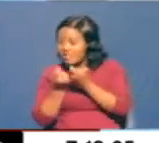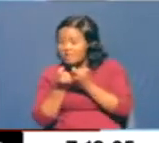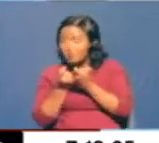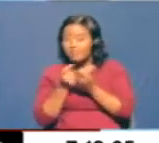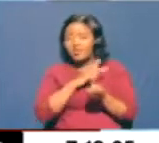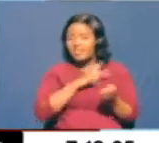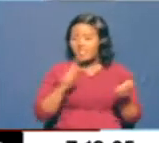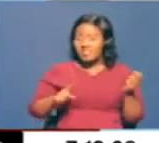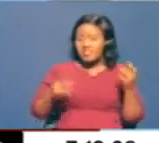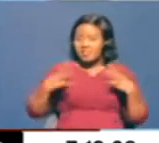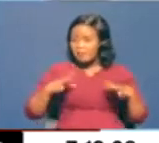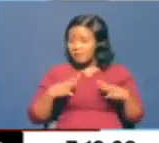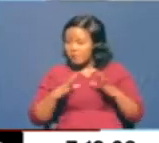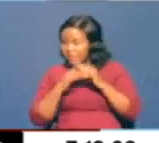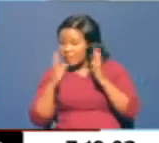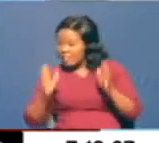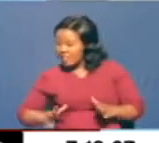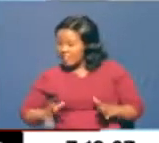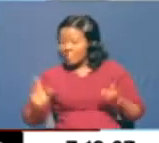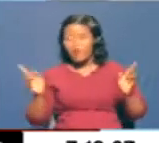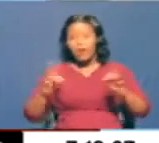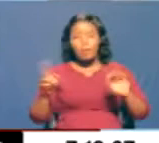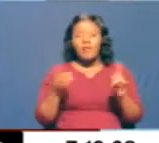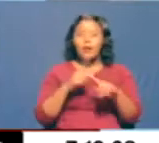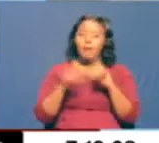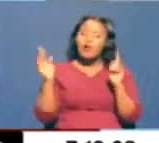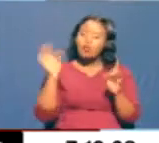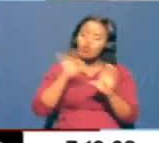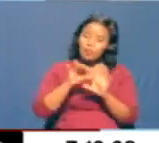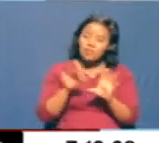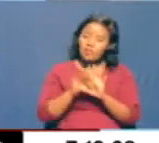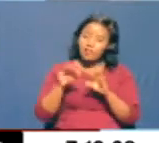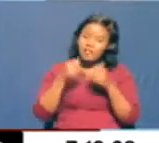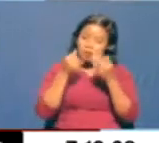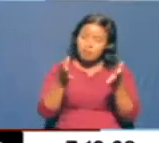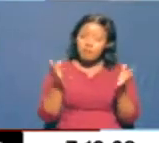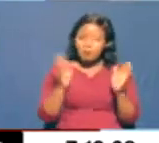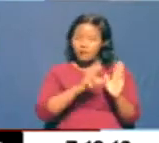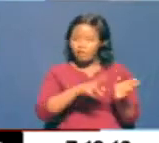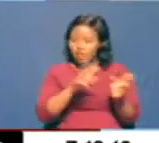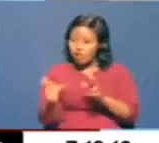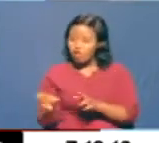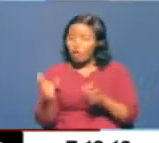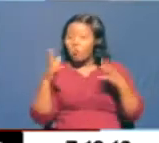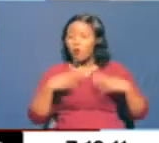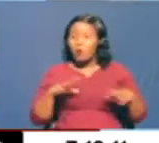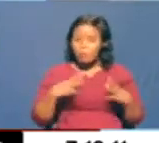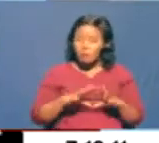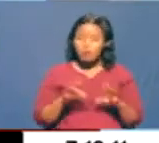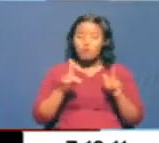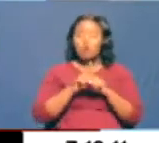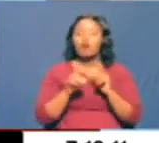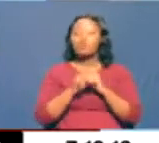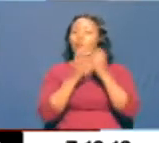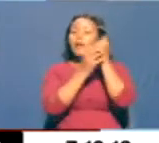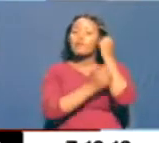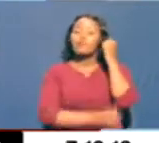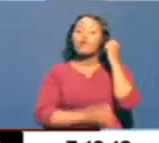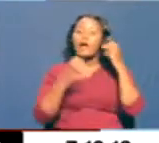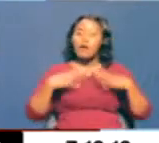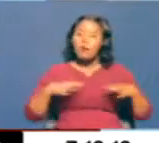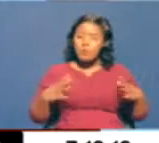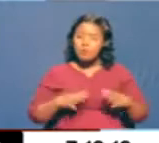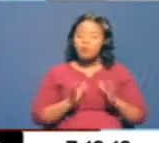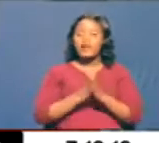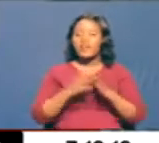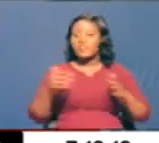will be delivered by ordinary mwananchi. It will be delivered by hustlers. It will be delivered by young